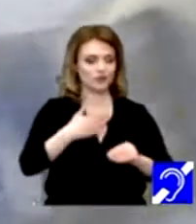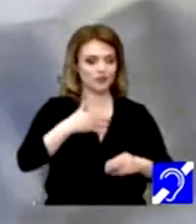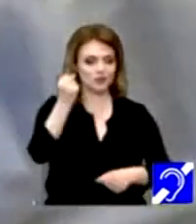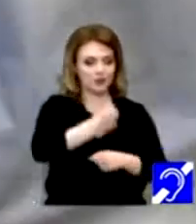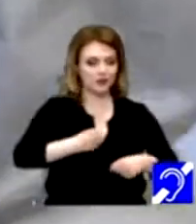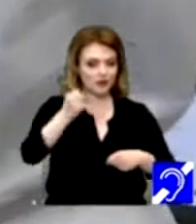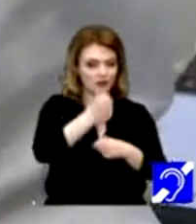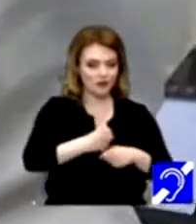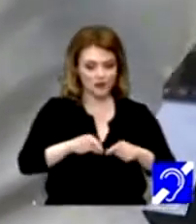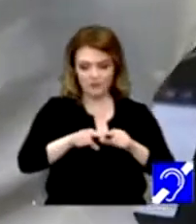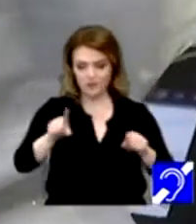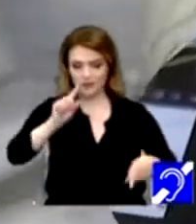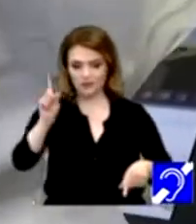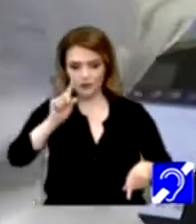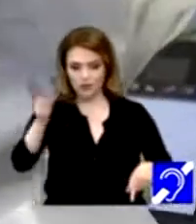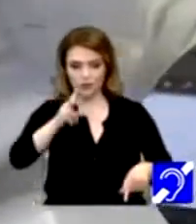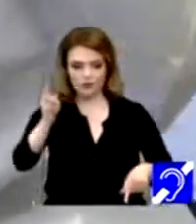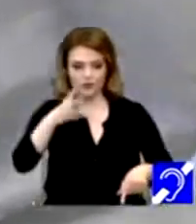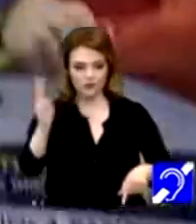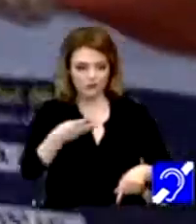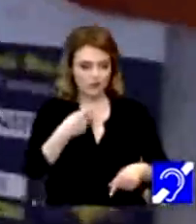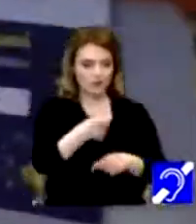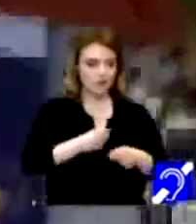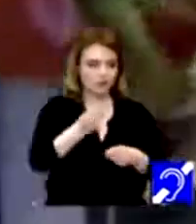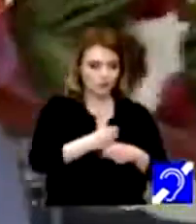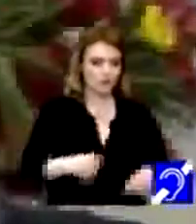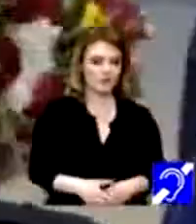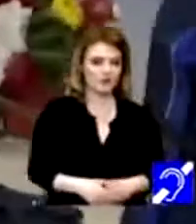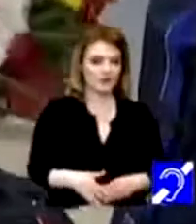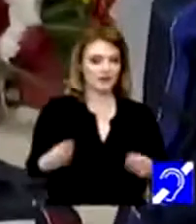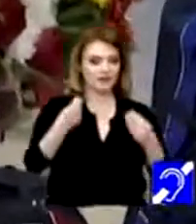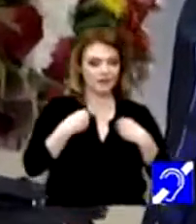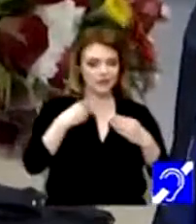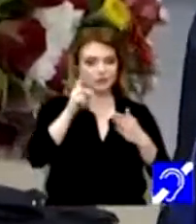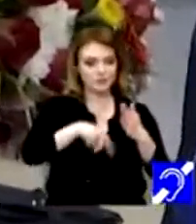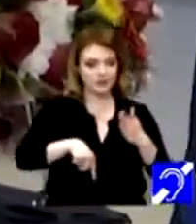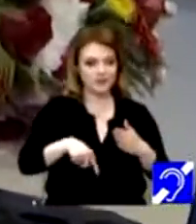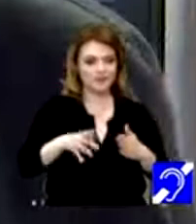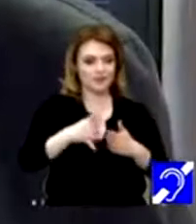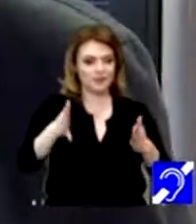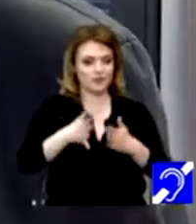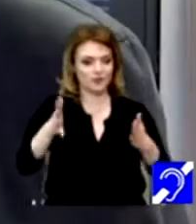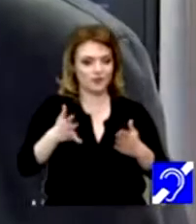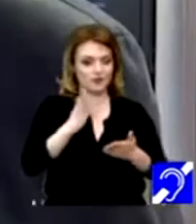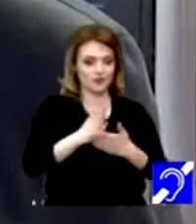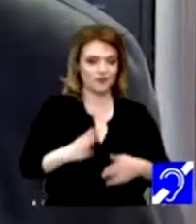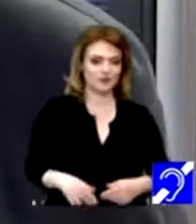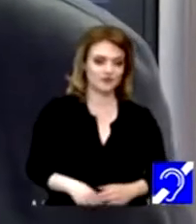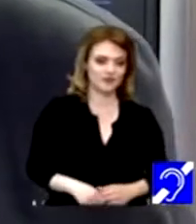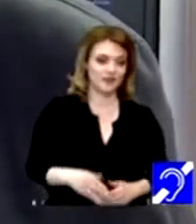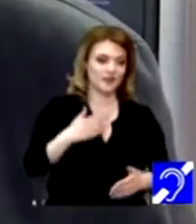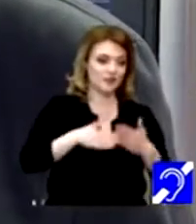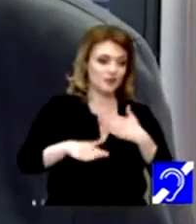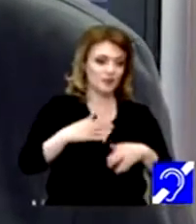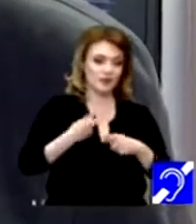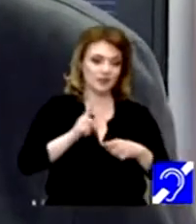tuturor eforturilor pe care le depunem la antrenamente. Și de asemenea ne dă speranță să creăm un precedent și să avem cât mai multe. Mă bucur pentru aceste medalii,